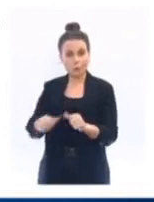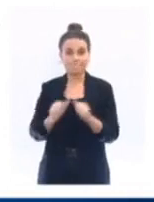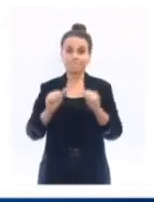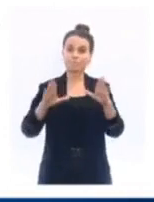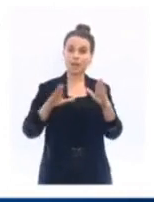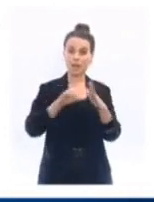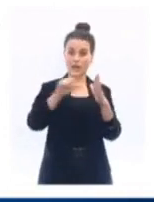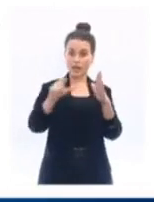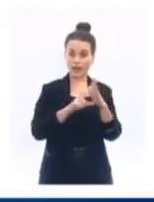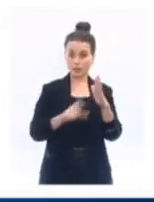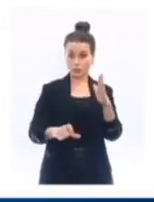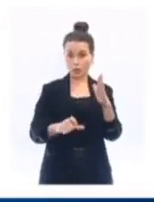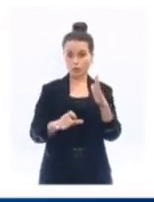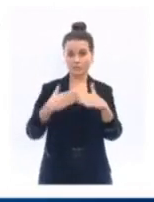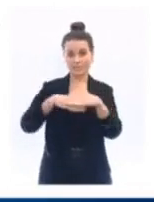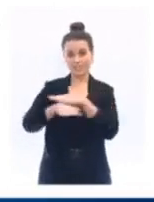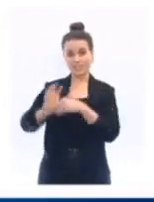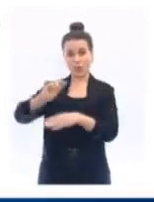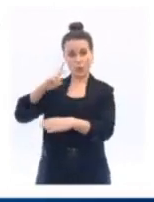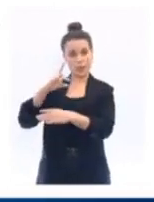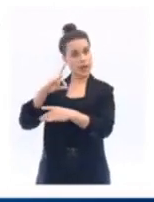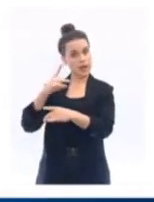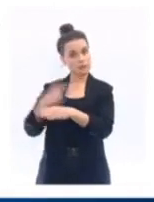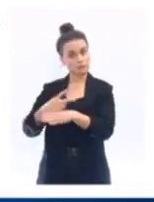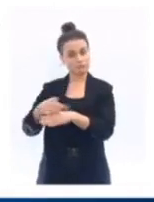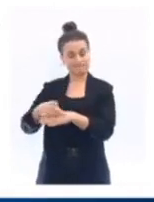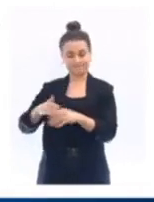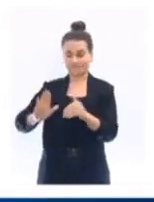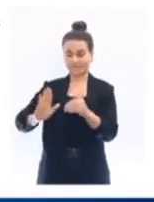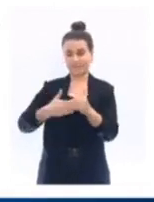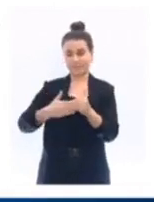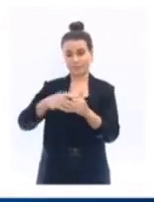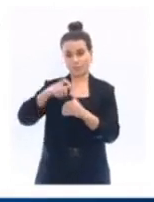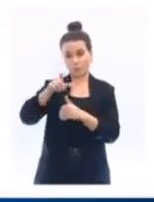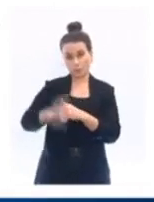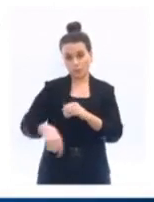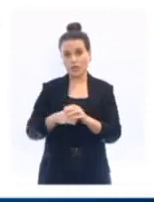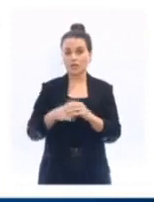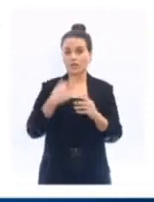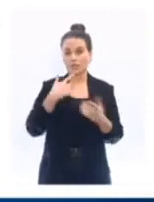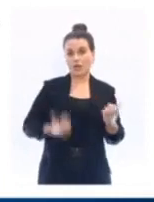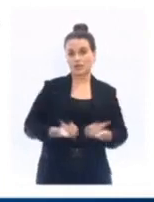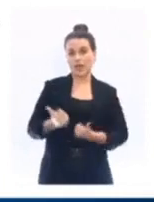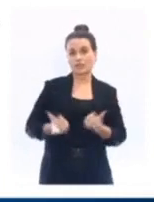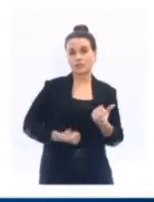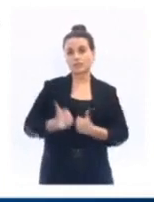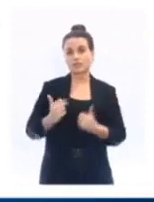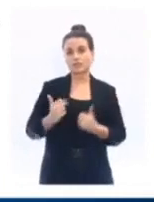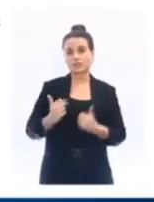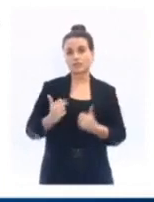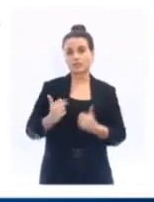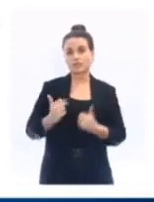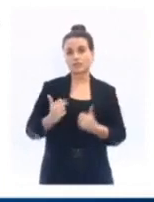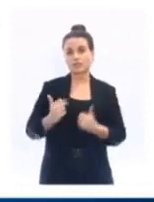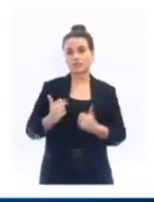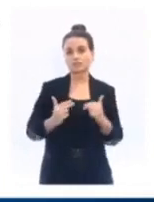fermés, seul le room service pouvant fonctionner. Tous les transports en